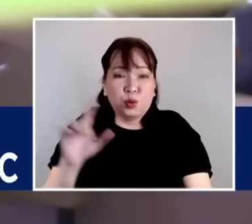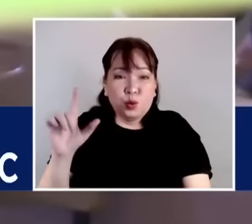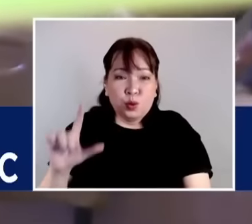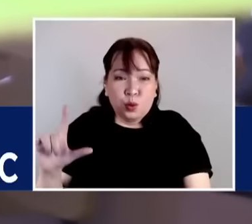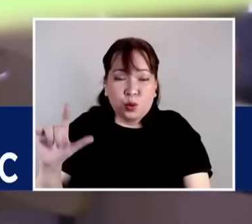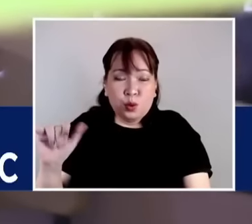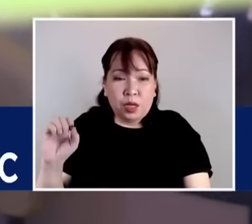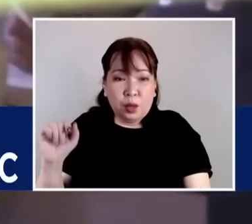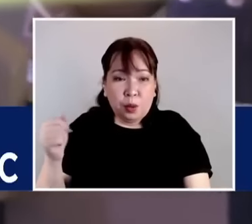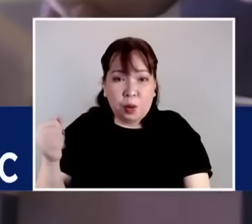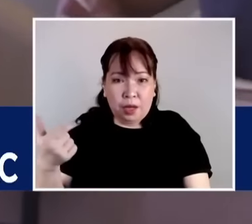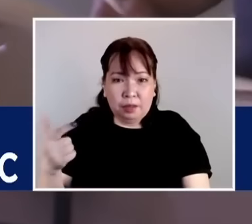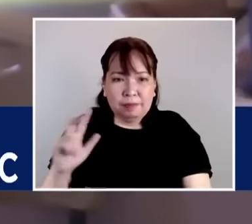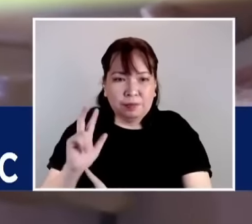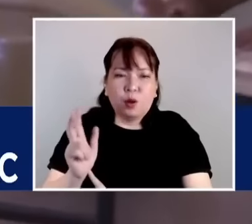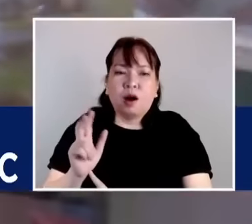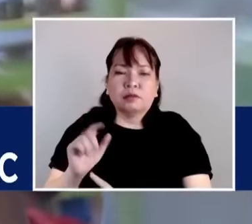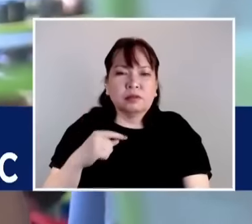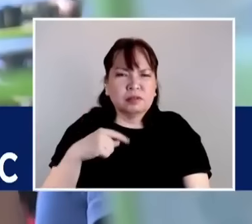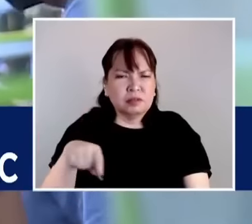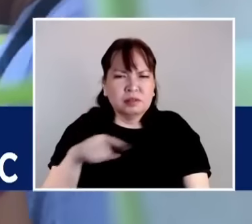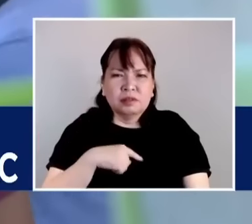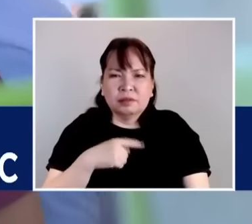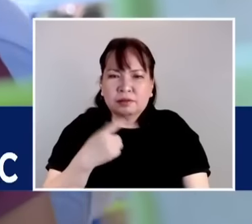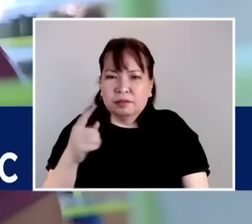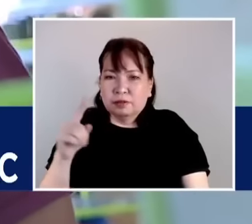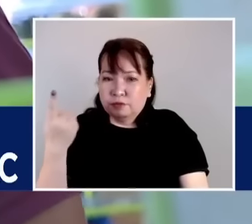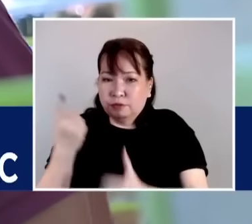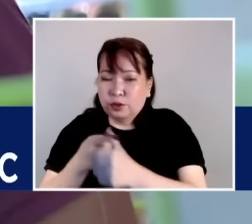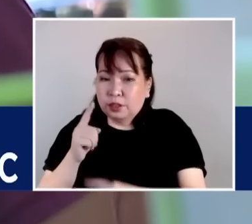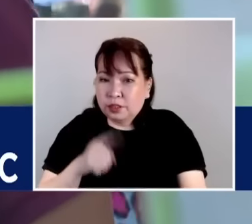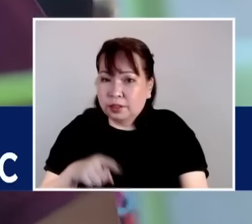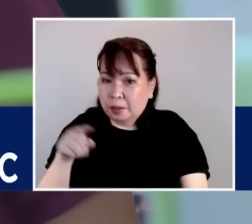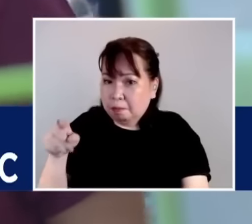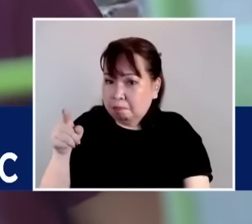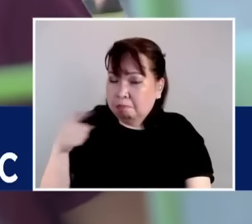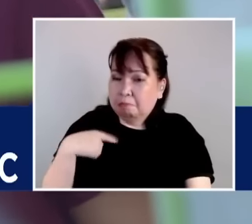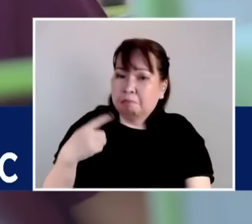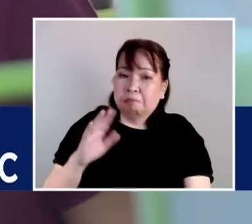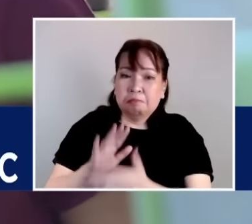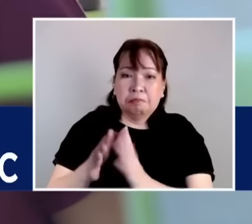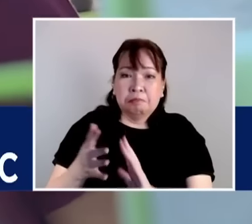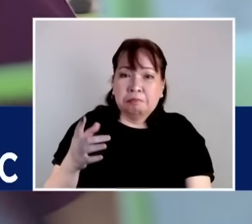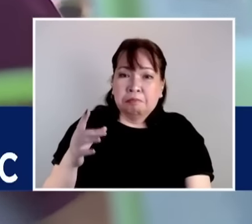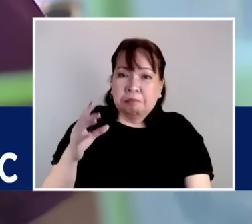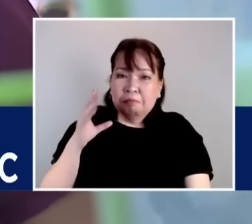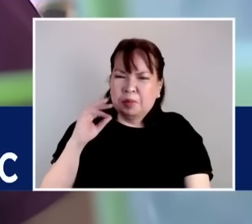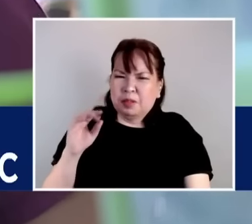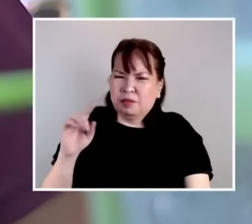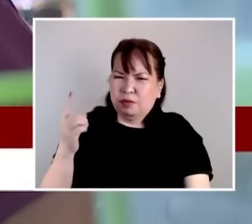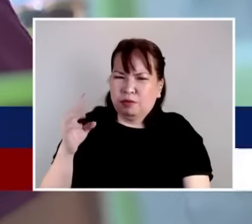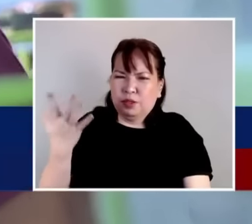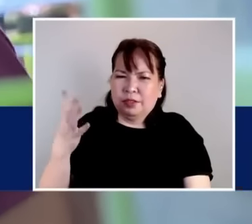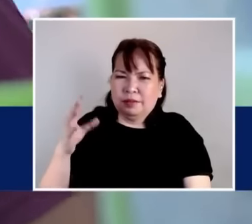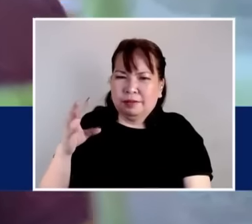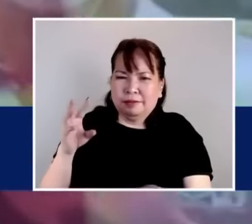Sandro, aminadong kabado sa unang sabak sa pagtakbo bilang kinatawan ng unang distrito ng Ilocos